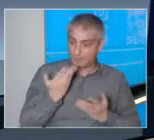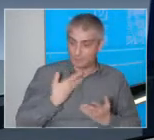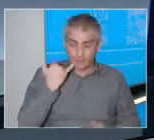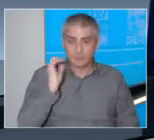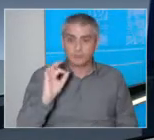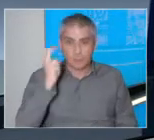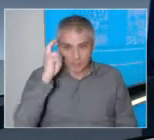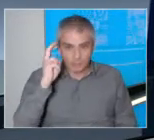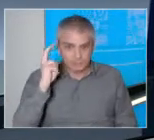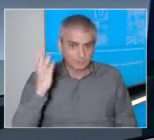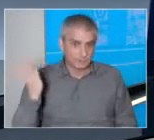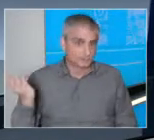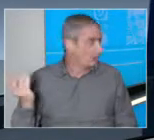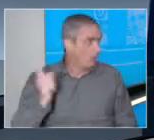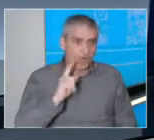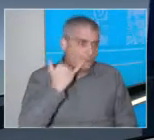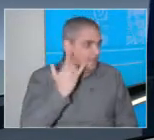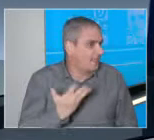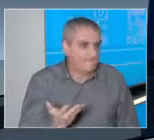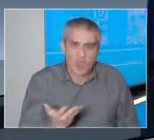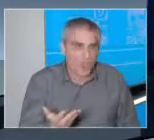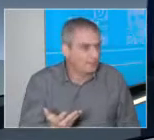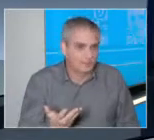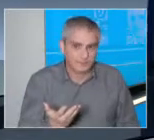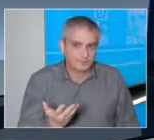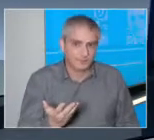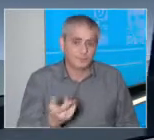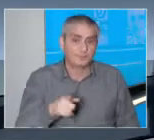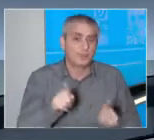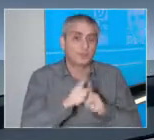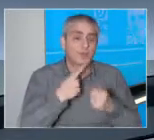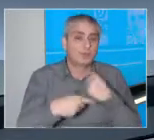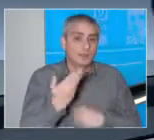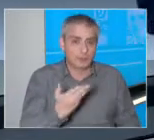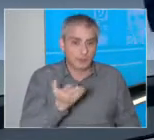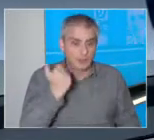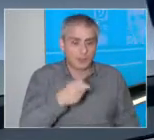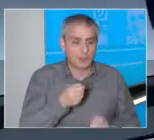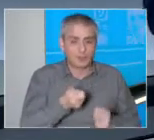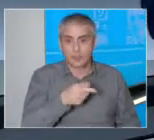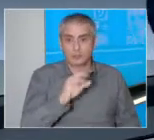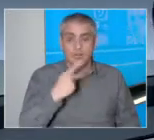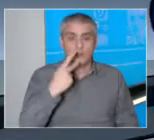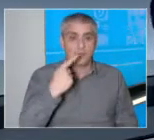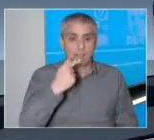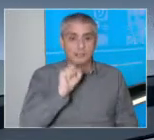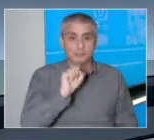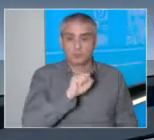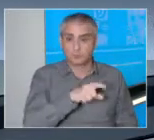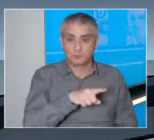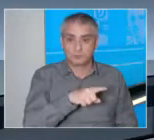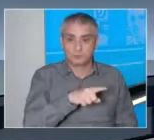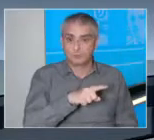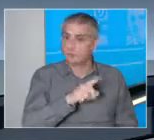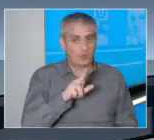של גנץ, לא יצא מהטלפון שלו, לא יצא מהטלפון שלו גם. באותן שנים, היה לך את התוכנה הזאת של פגסוס שרצה. אבל זה לא